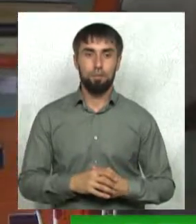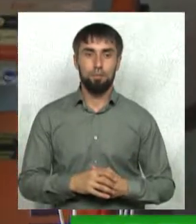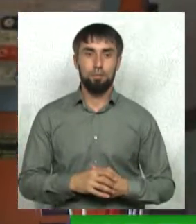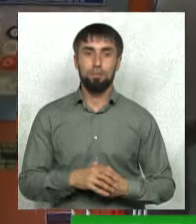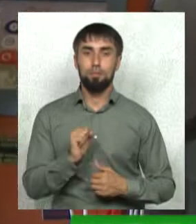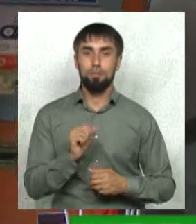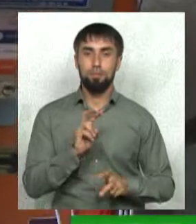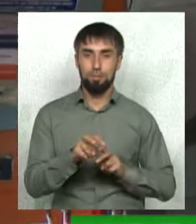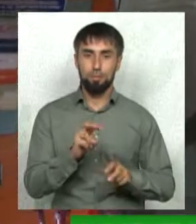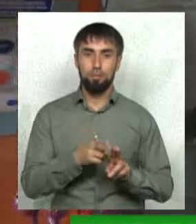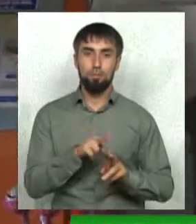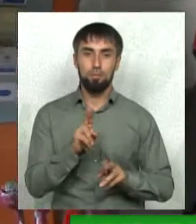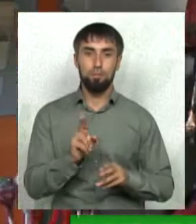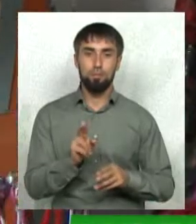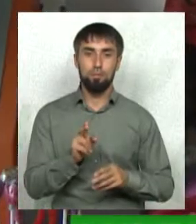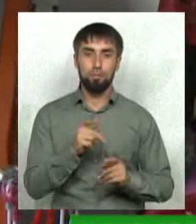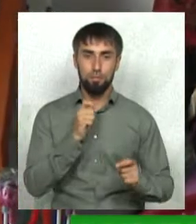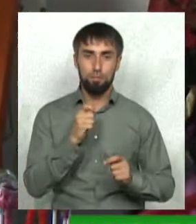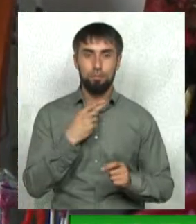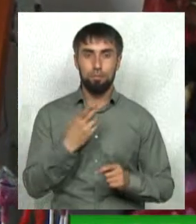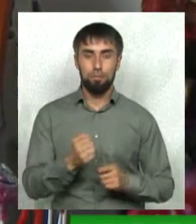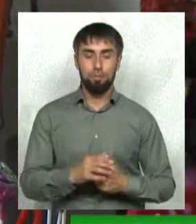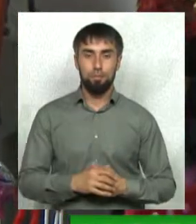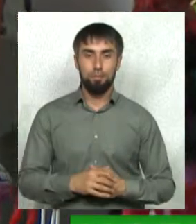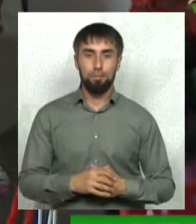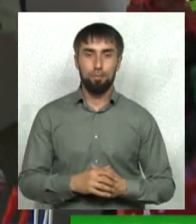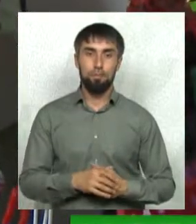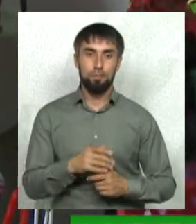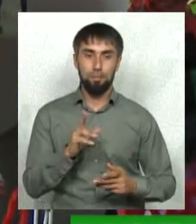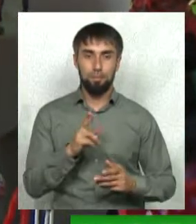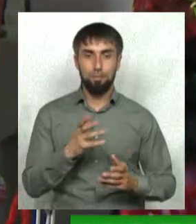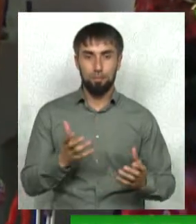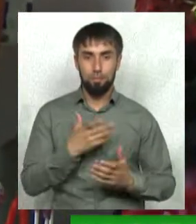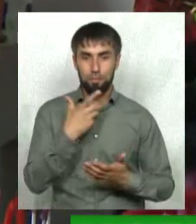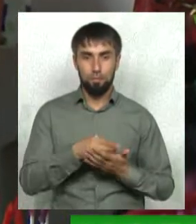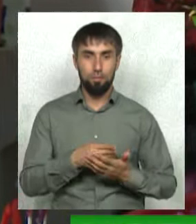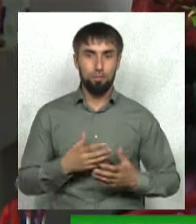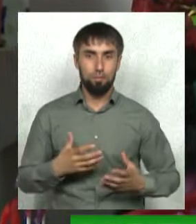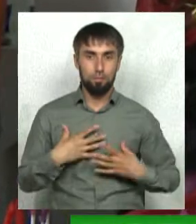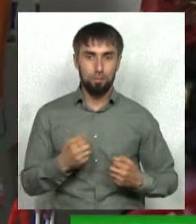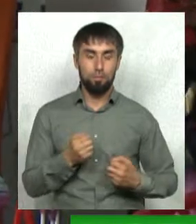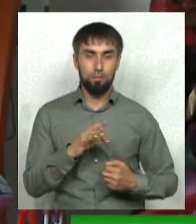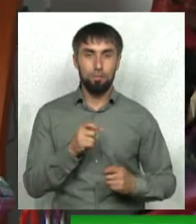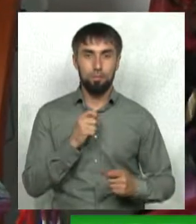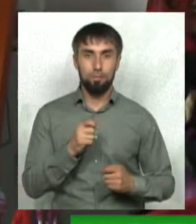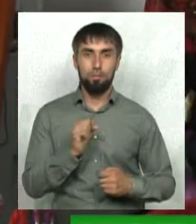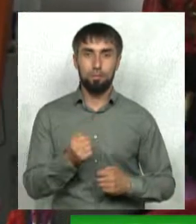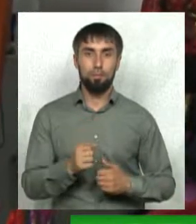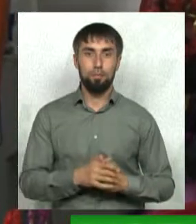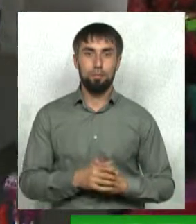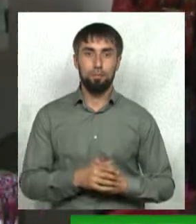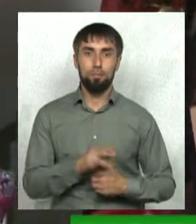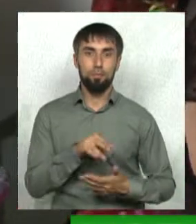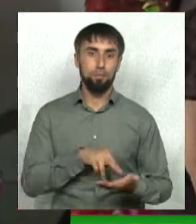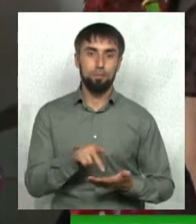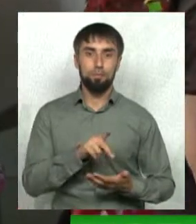соблюдают. А посетители соблюдают? Ну да. Кто бережет свое здоровье, соблюдает. А при входе